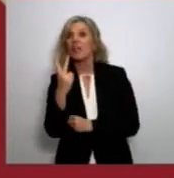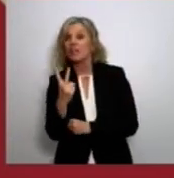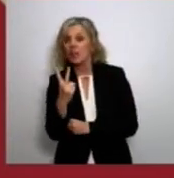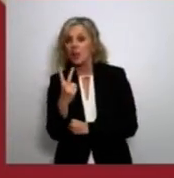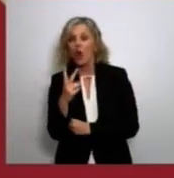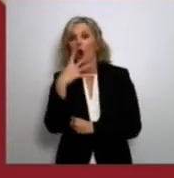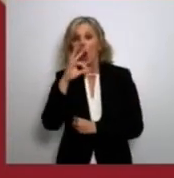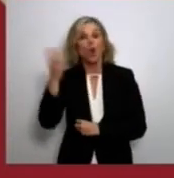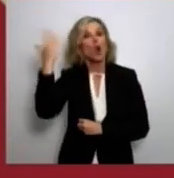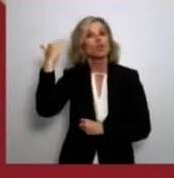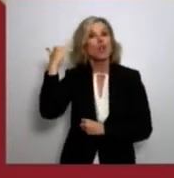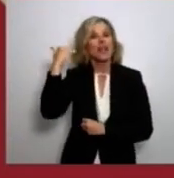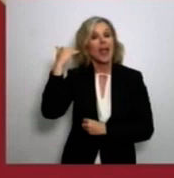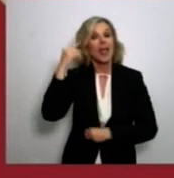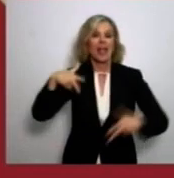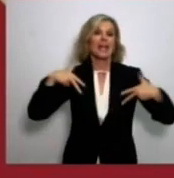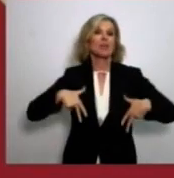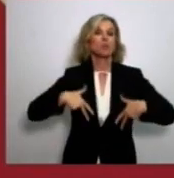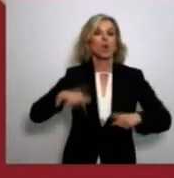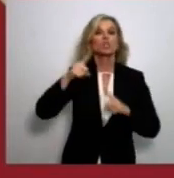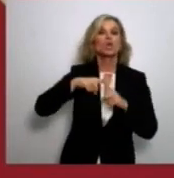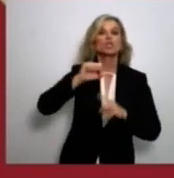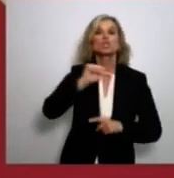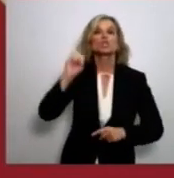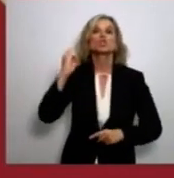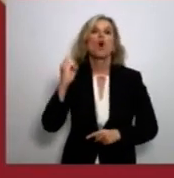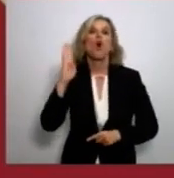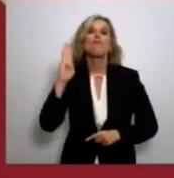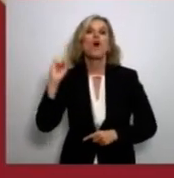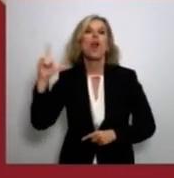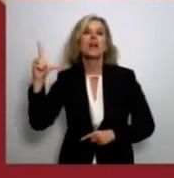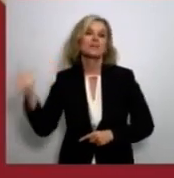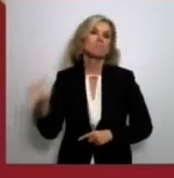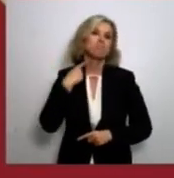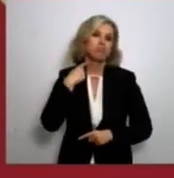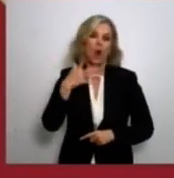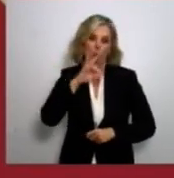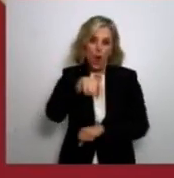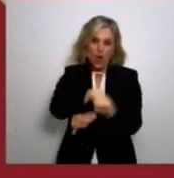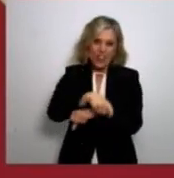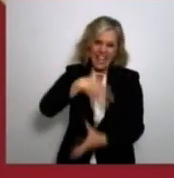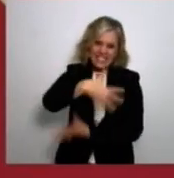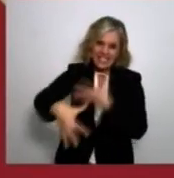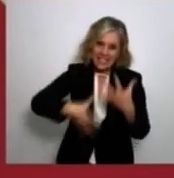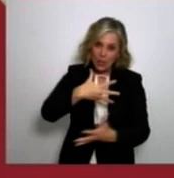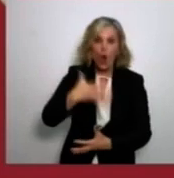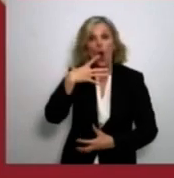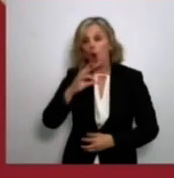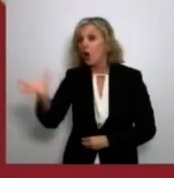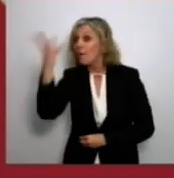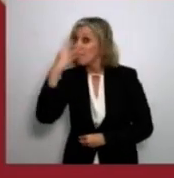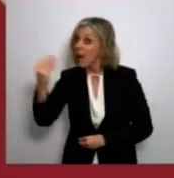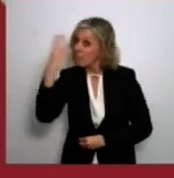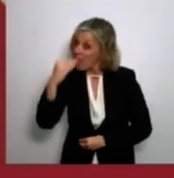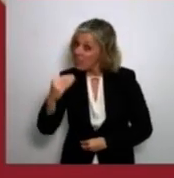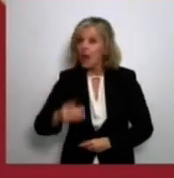έδρα του Δημήτρη Τσοβόλα, που την έχασε λόγω δικαστικής απόφασης, όπου ο Ανδρέας Παπανδρέου αποφάσισε ότι